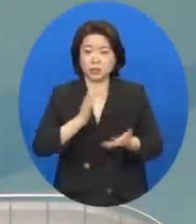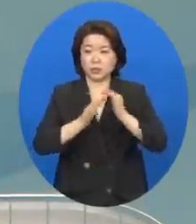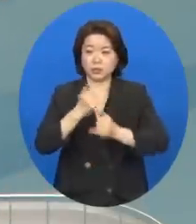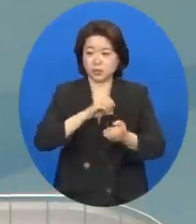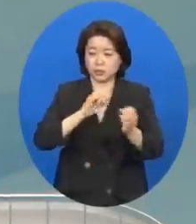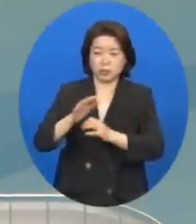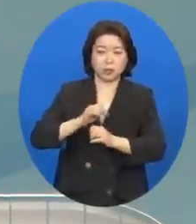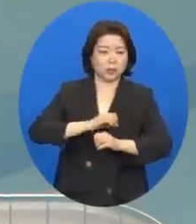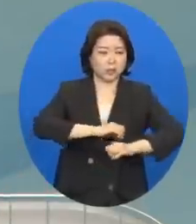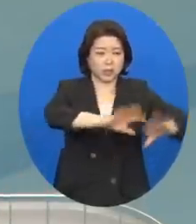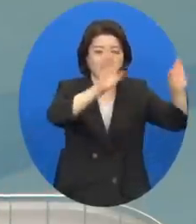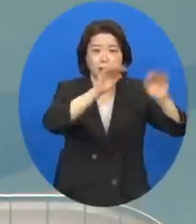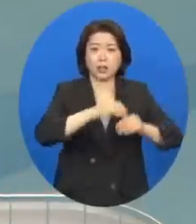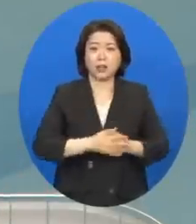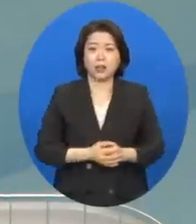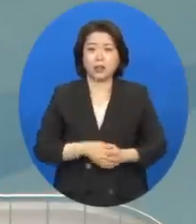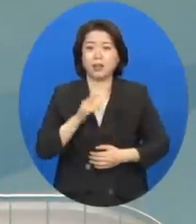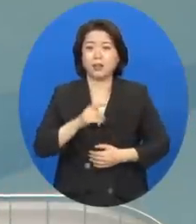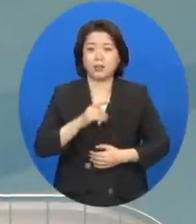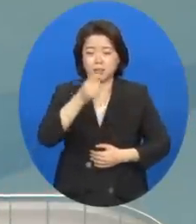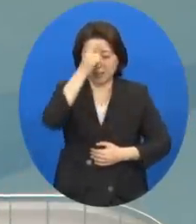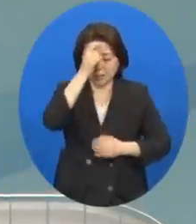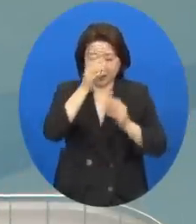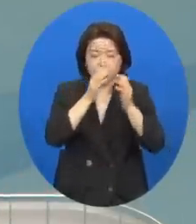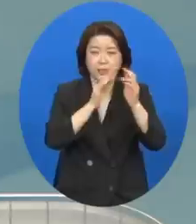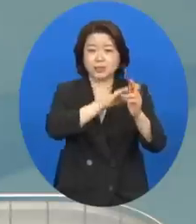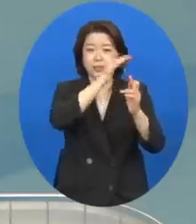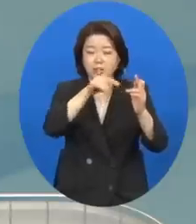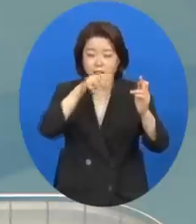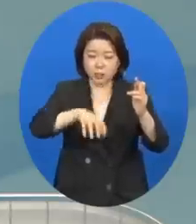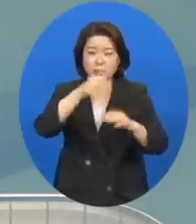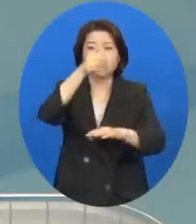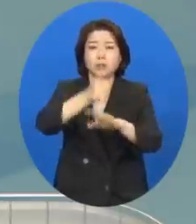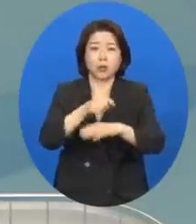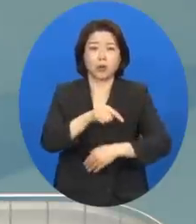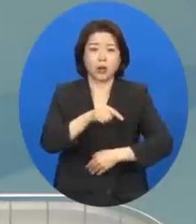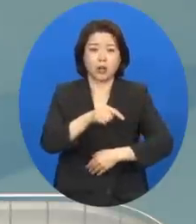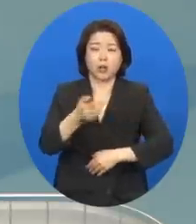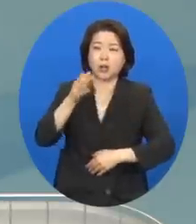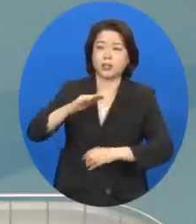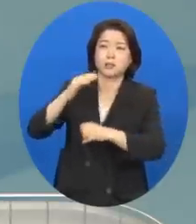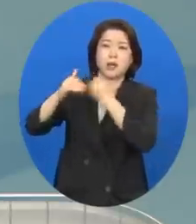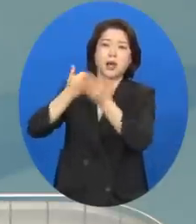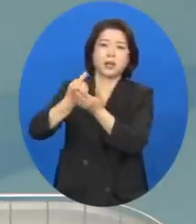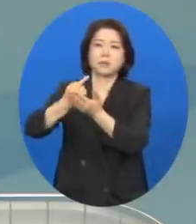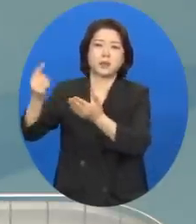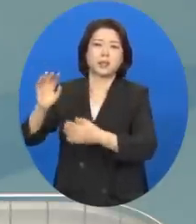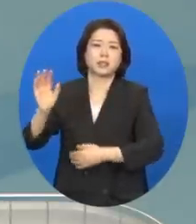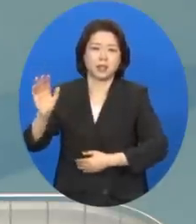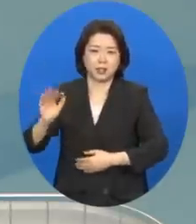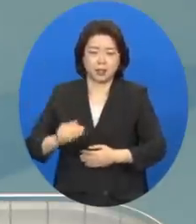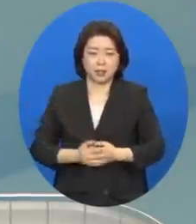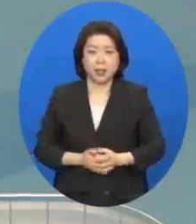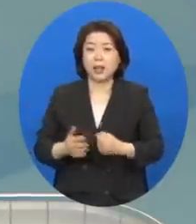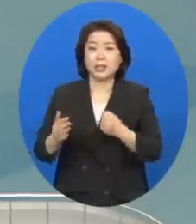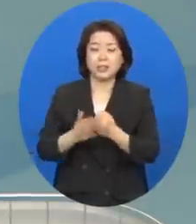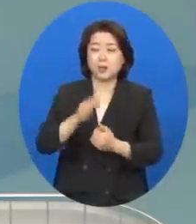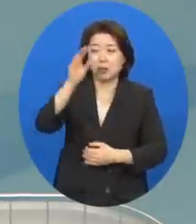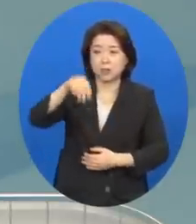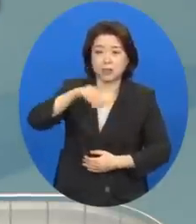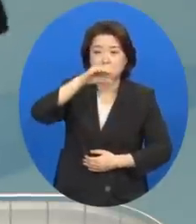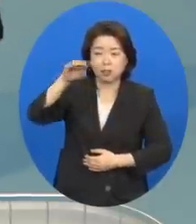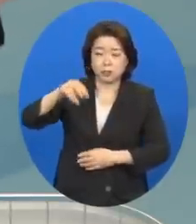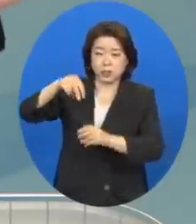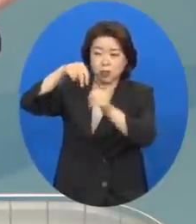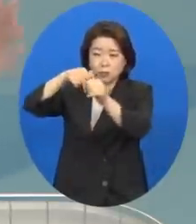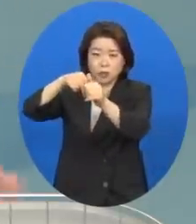그게 겟세마네 기도의 결과예요. 그렇지만 하나님은 떠나지 않으셨어요. 그래서 십자가의